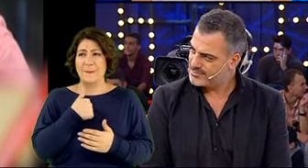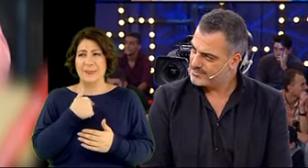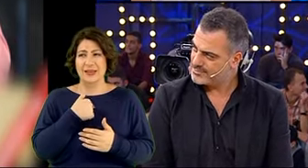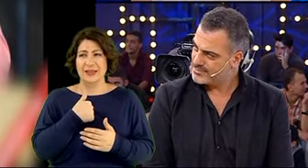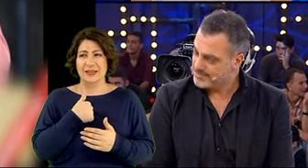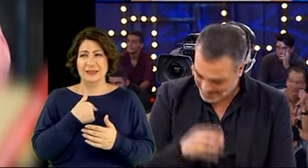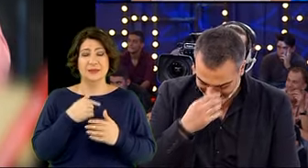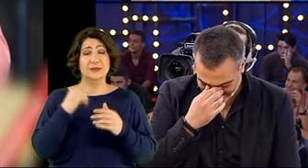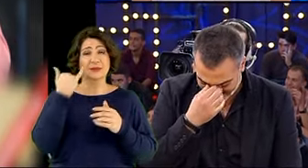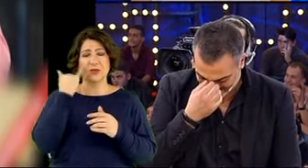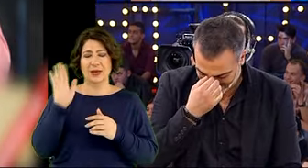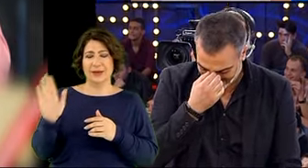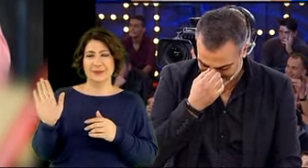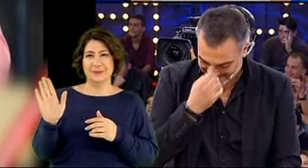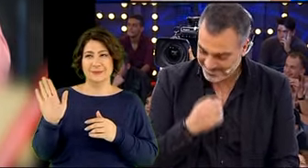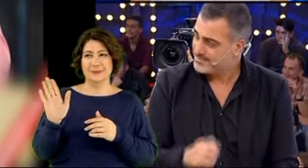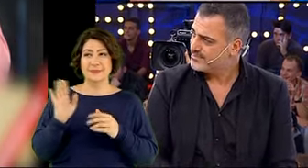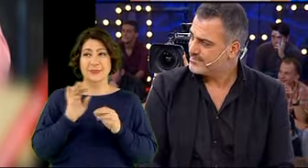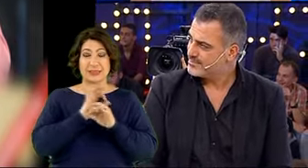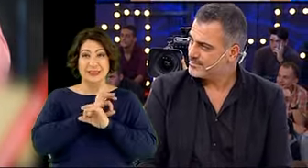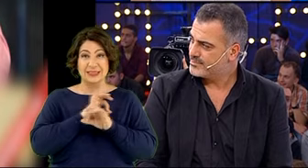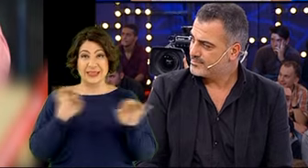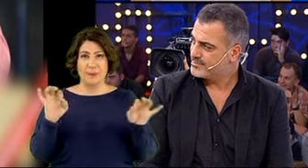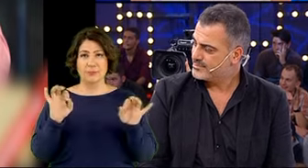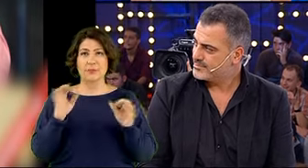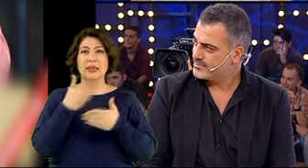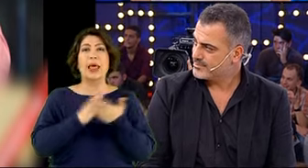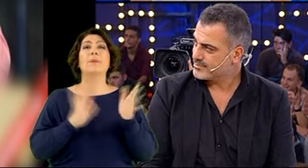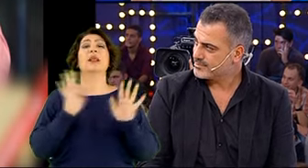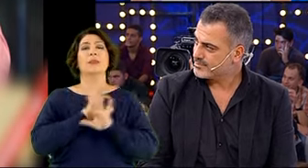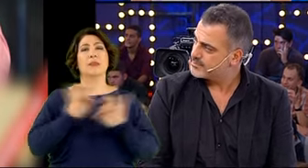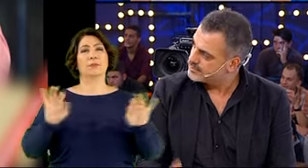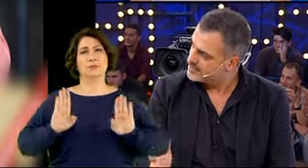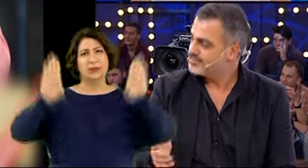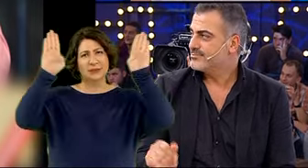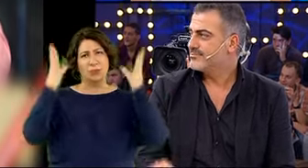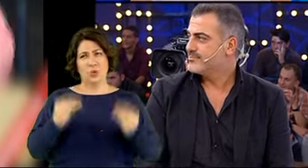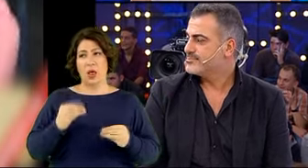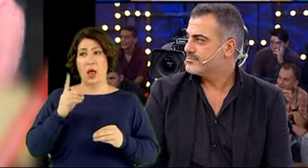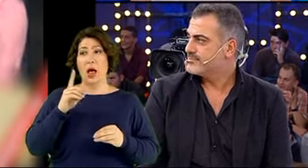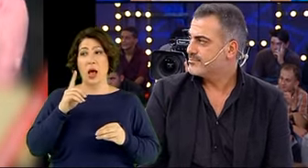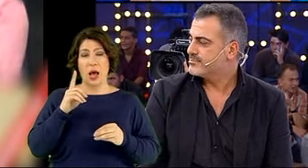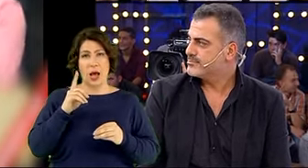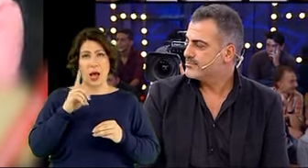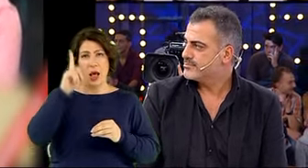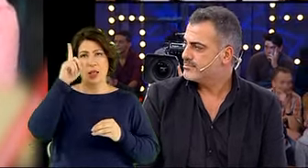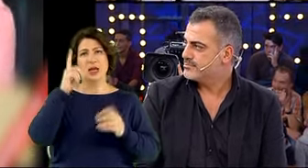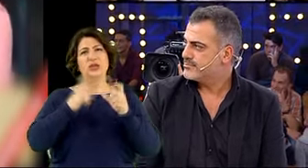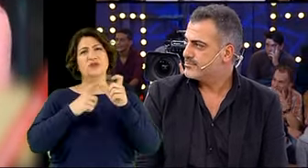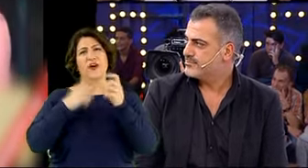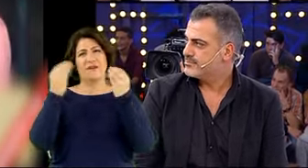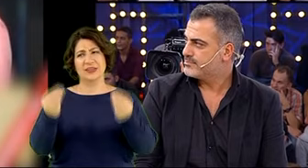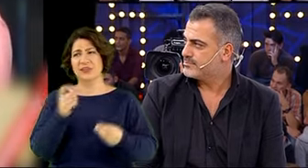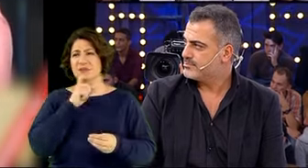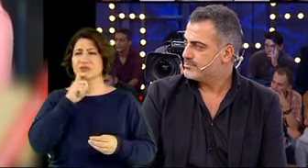yorgunluğu benim... Hatta kalın. Tam... teslim olun. Böyle yarım değil yani. Tam teslim. Allah Celle Celaluhu şifa nasip etsin. Anlasa